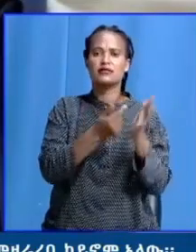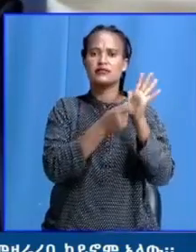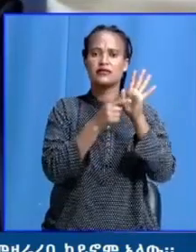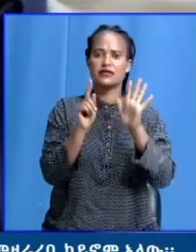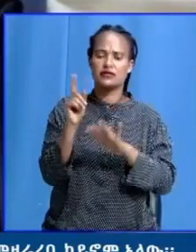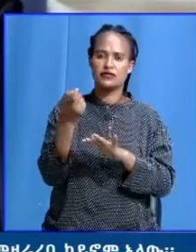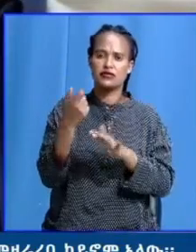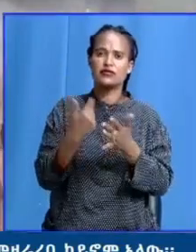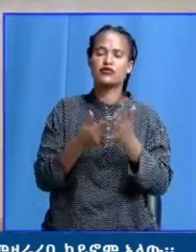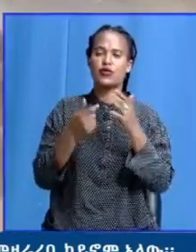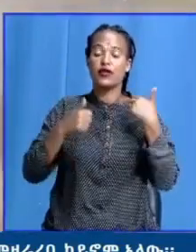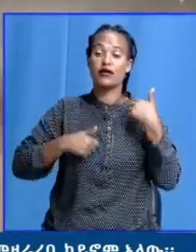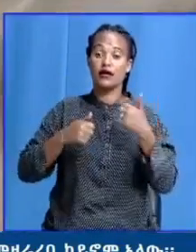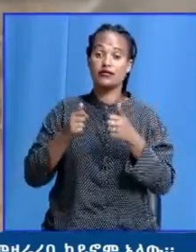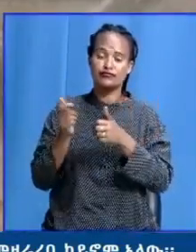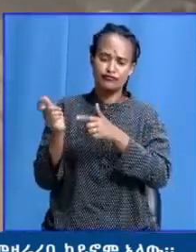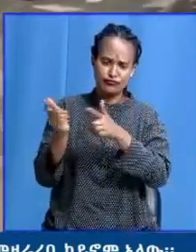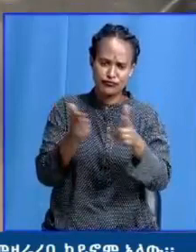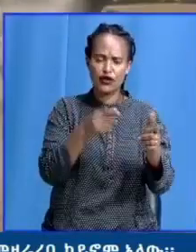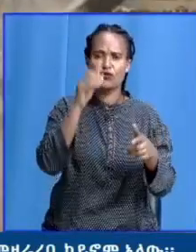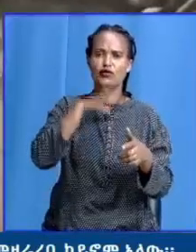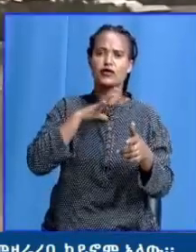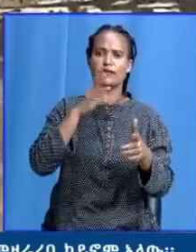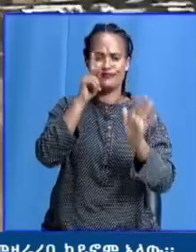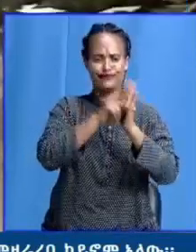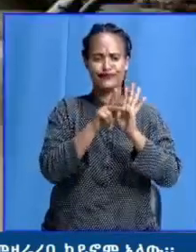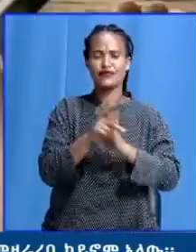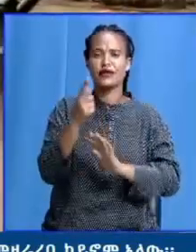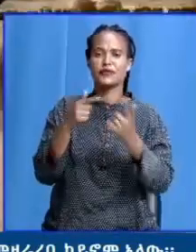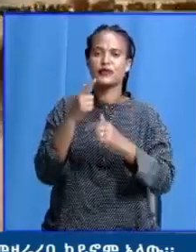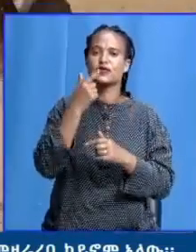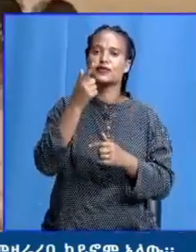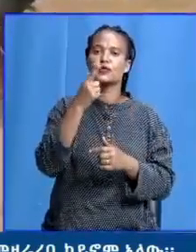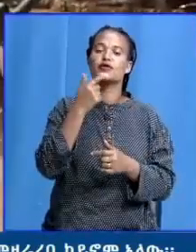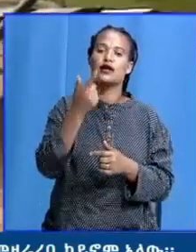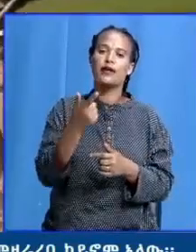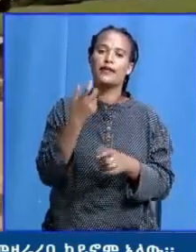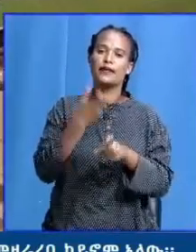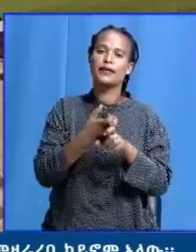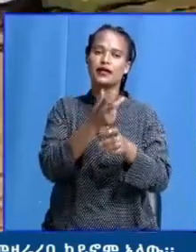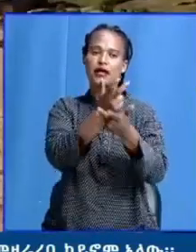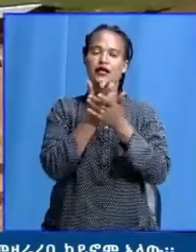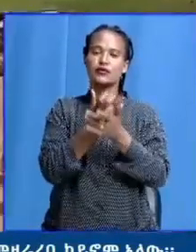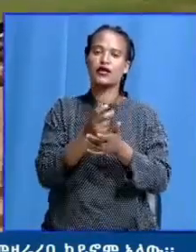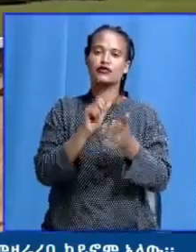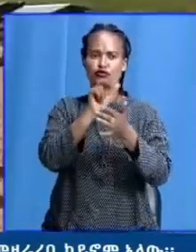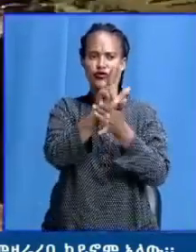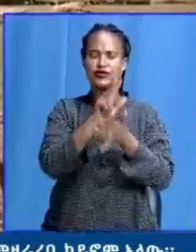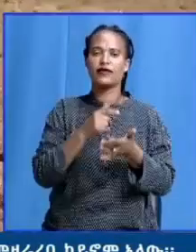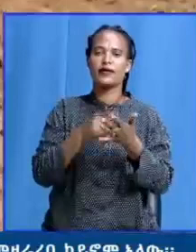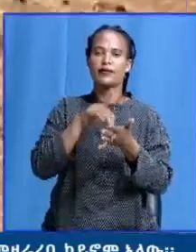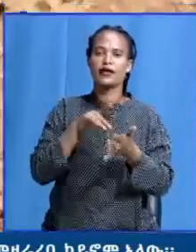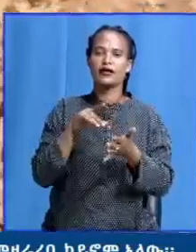ድሕሪ ንወታደራት ፋሽቲ ብኣልማሚት ዝረኸብዎ ሰብ እንዳቐተሉ ምምፅኦም ዝተዛረቦ ዘረባ ብኸበድቲ ኣፅዋራት ምውንጫፍን ኣብ